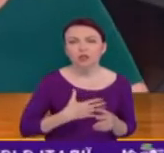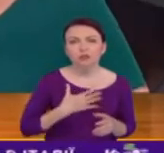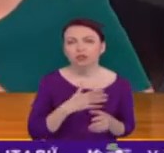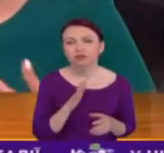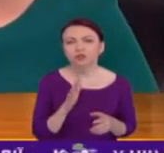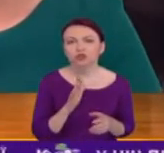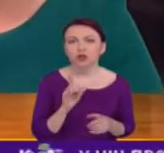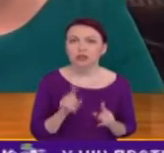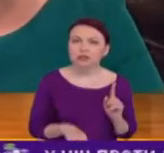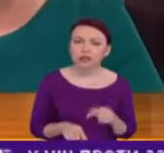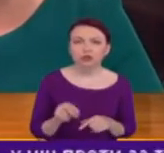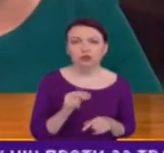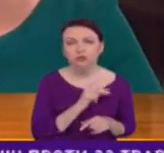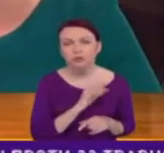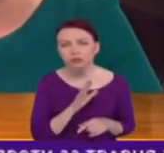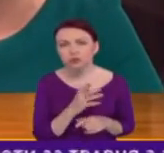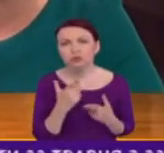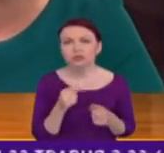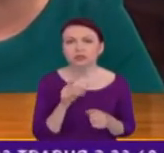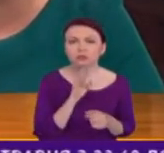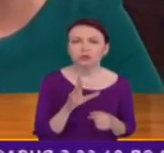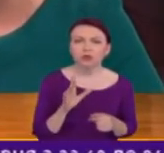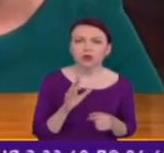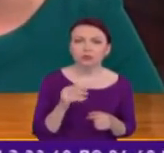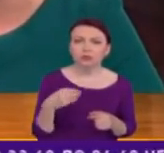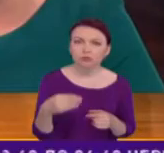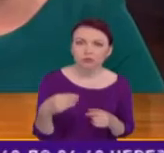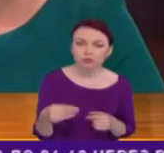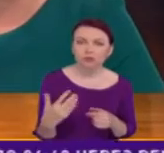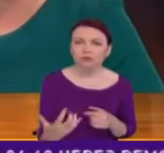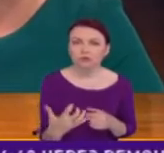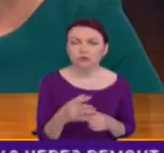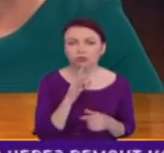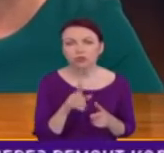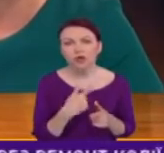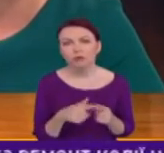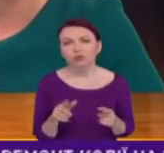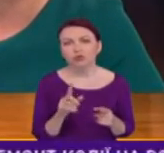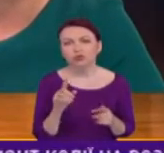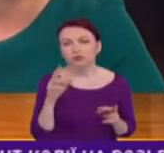що десь щось не спрацює, десь не буде працювати валідатор, або десь буде якийсь